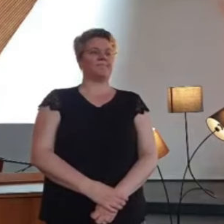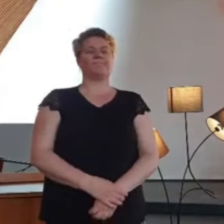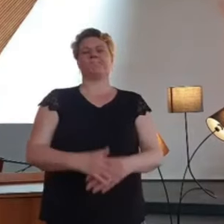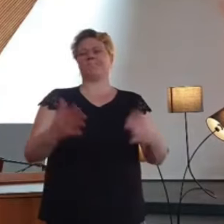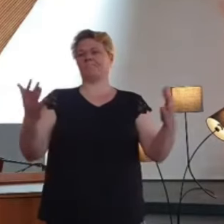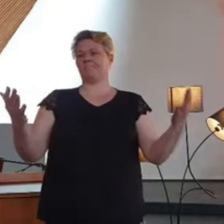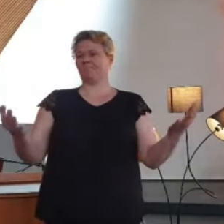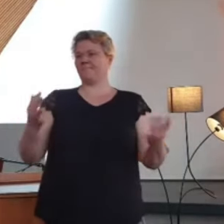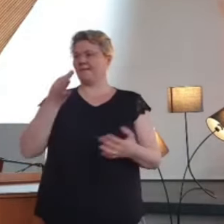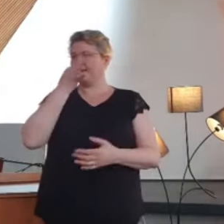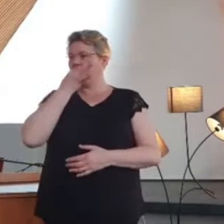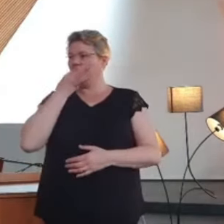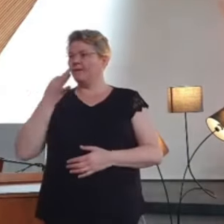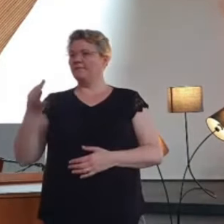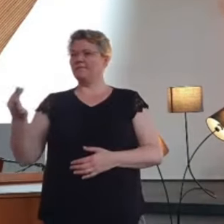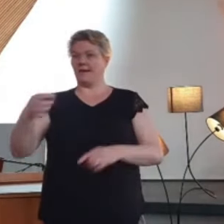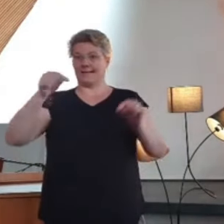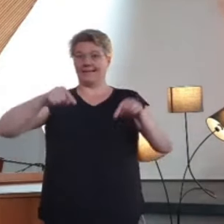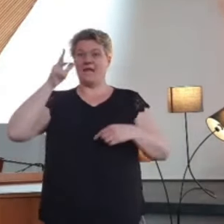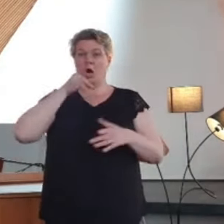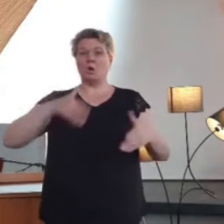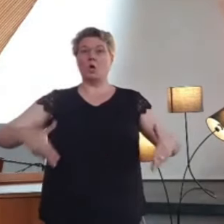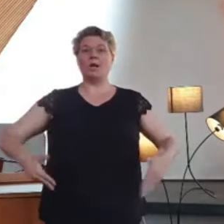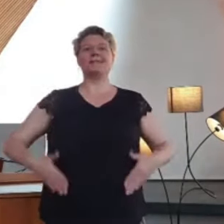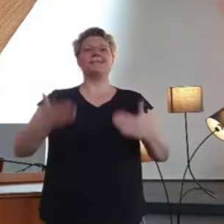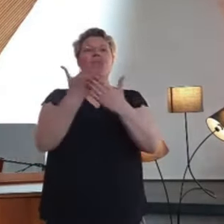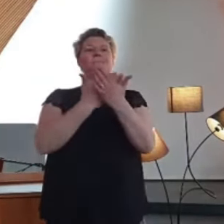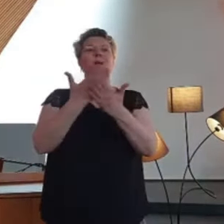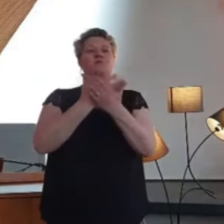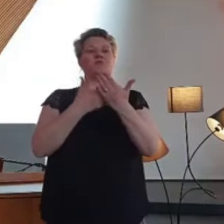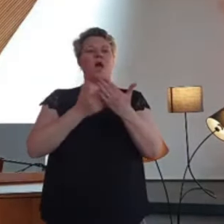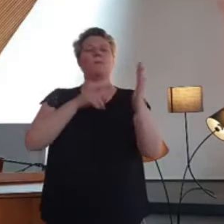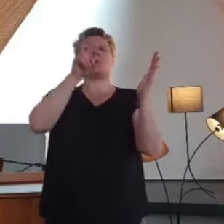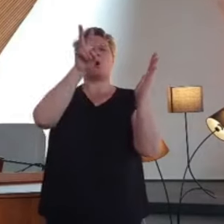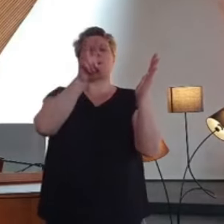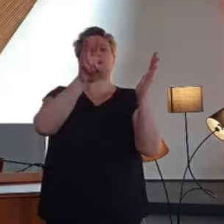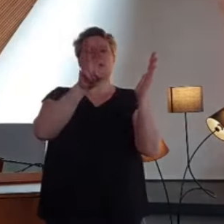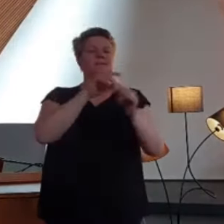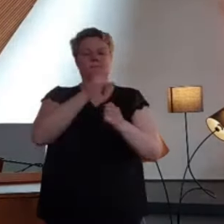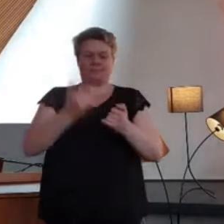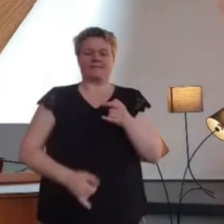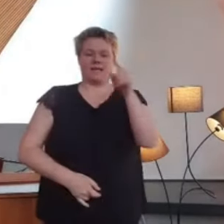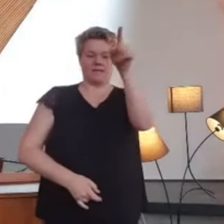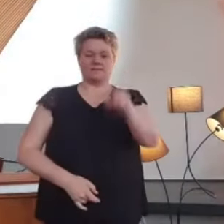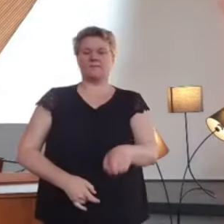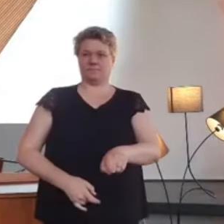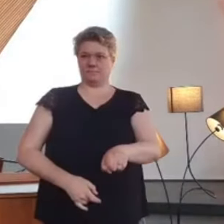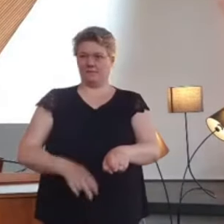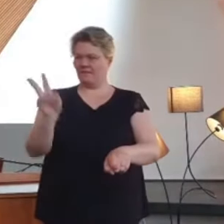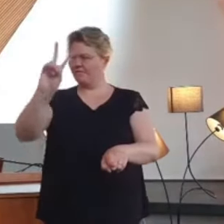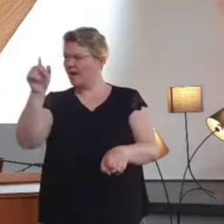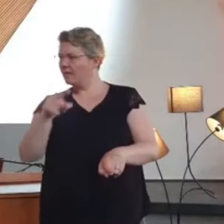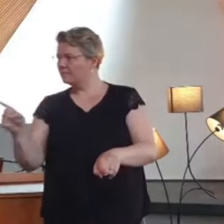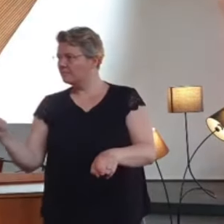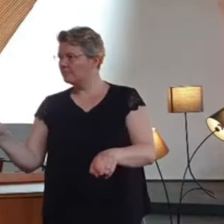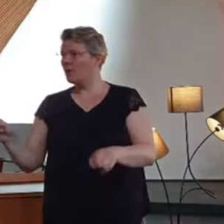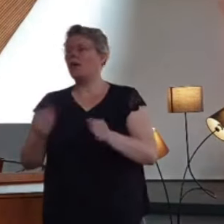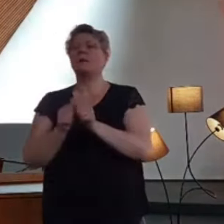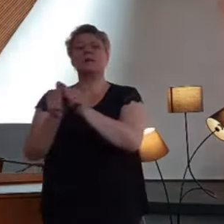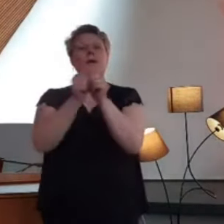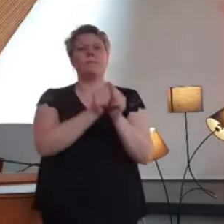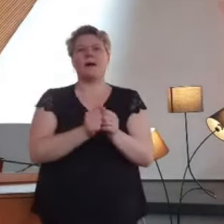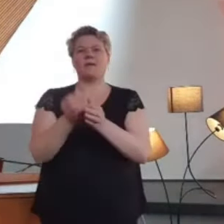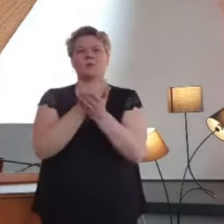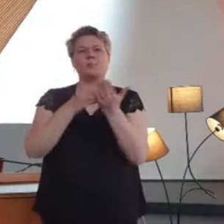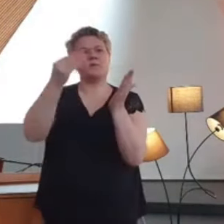Wer von euch hat die Beschreibung des Gottesdienstes bis zum Ende gelesen? Also wir haben ja im Gottesdienstflyer oder im Gemeindebrief so eine